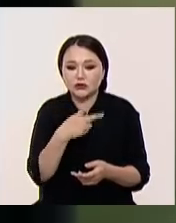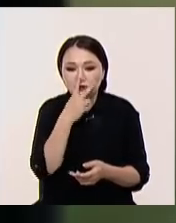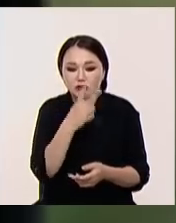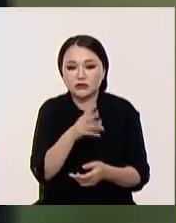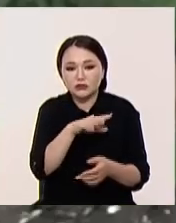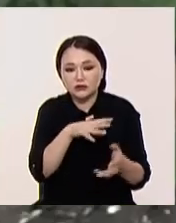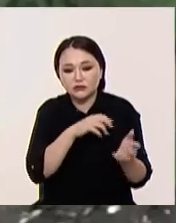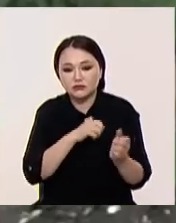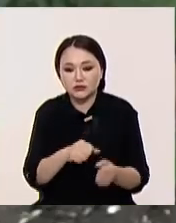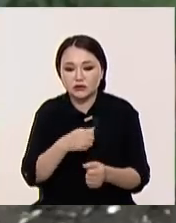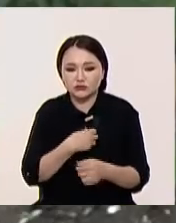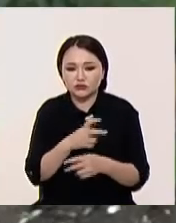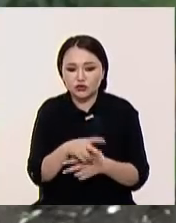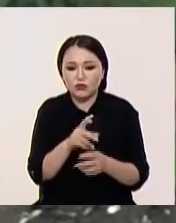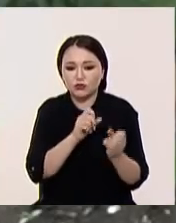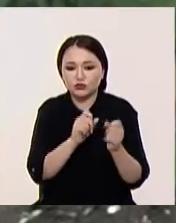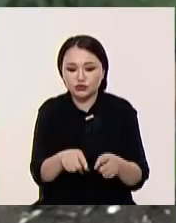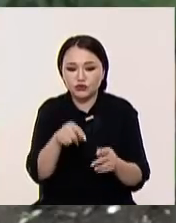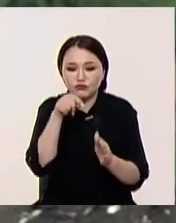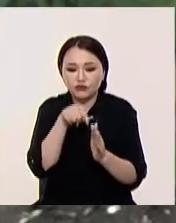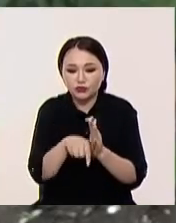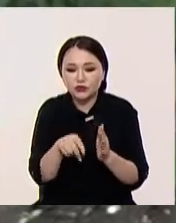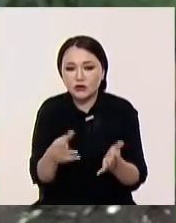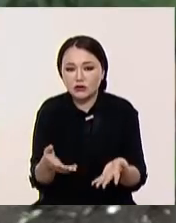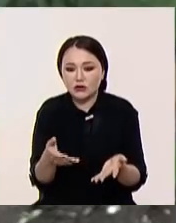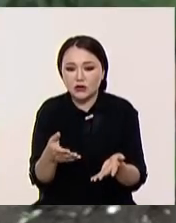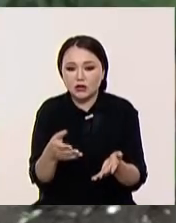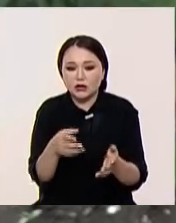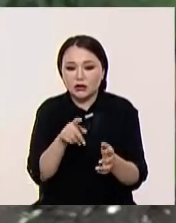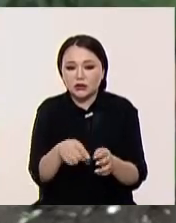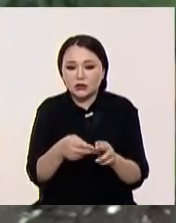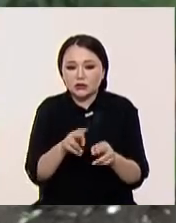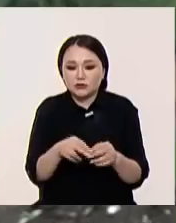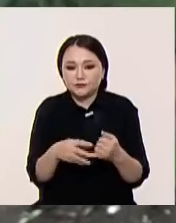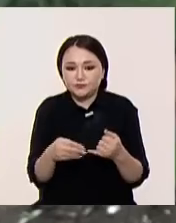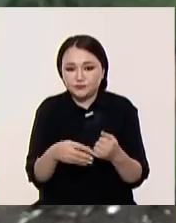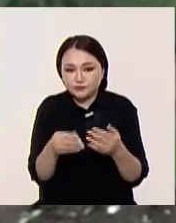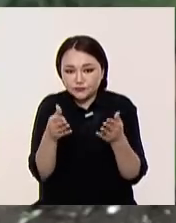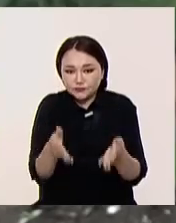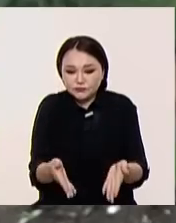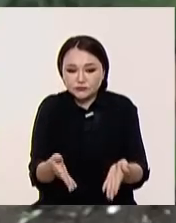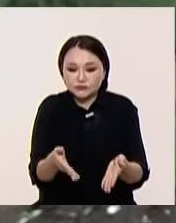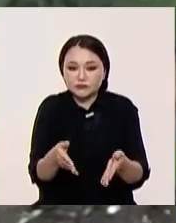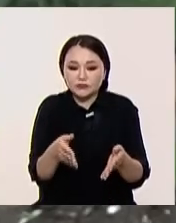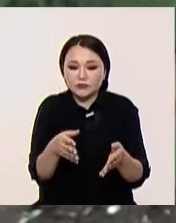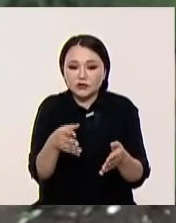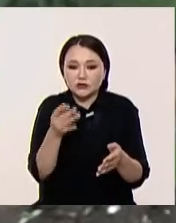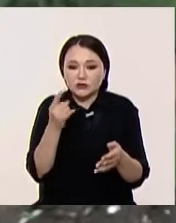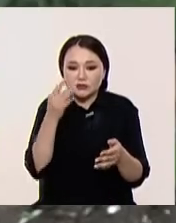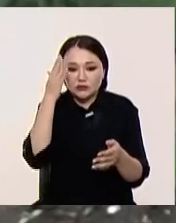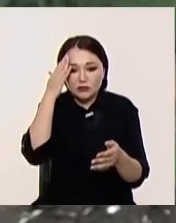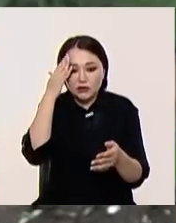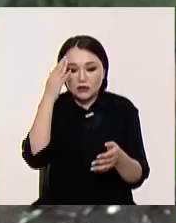Көрінші, көрінші дейді. Келсем на мусоркунун ичинде нажи туру осы жанында баланын бас